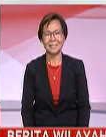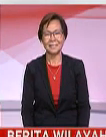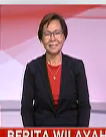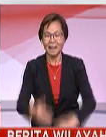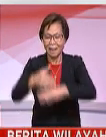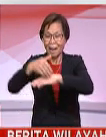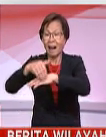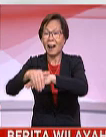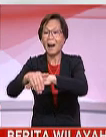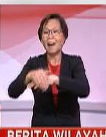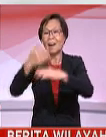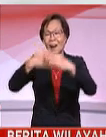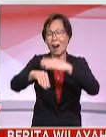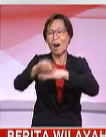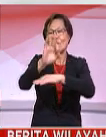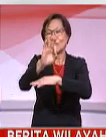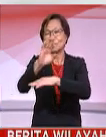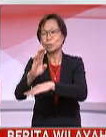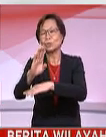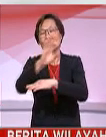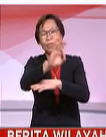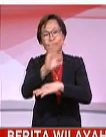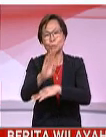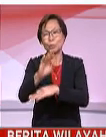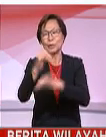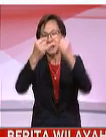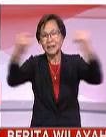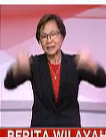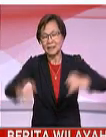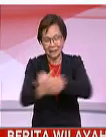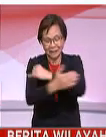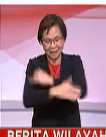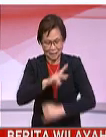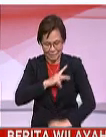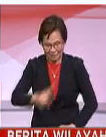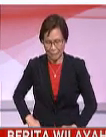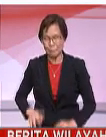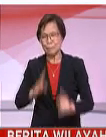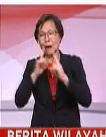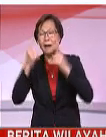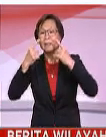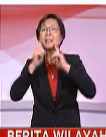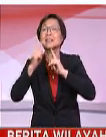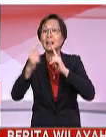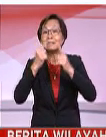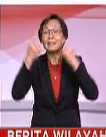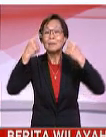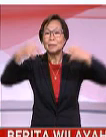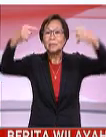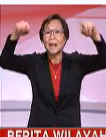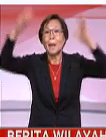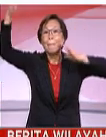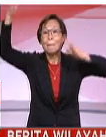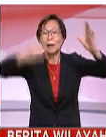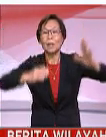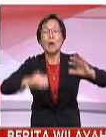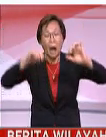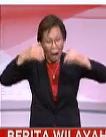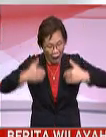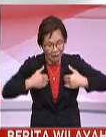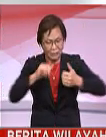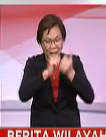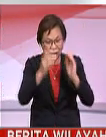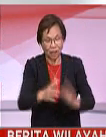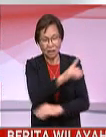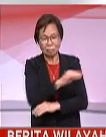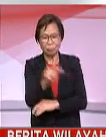Menerusi hantaran di Facebook Istana Negara, Al-Sultan Abdullah bertitah kejayaan itu membuktikan Malaysia mampu melahirkan atlet dan